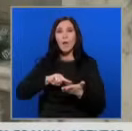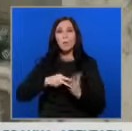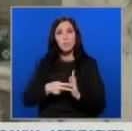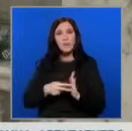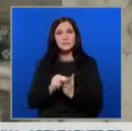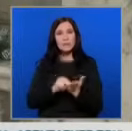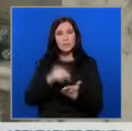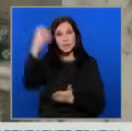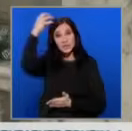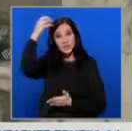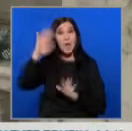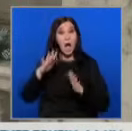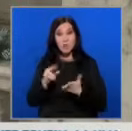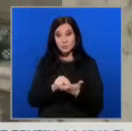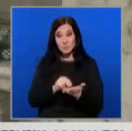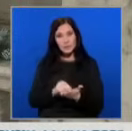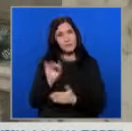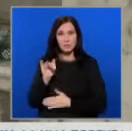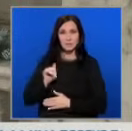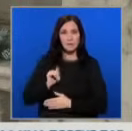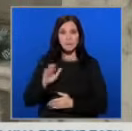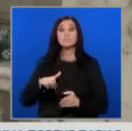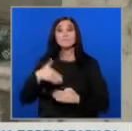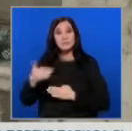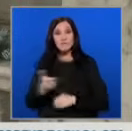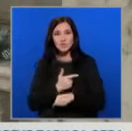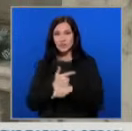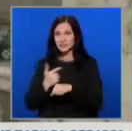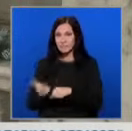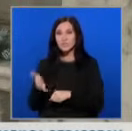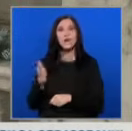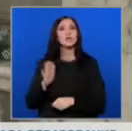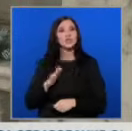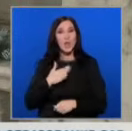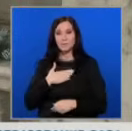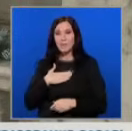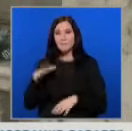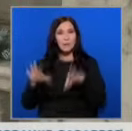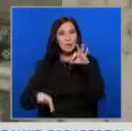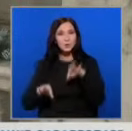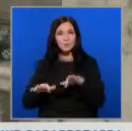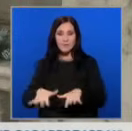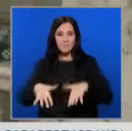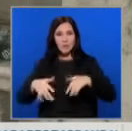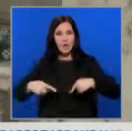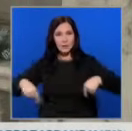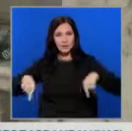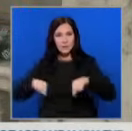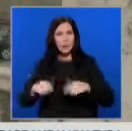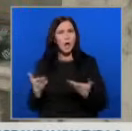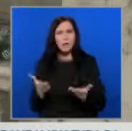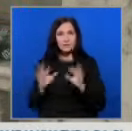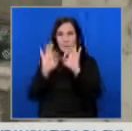държавата и ако разчетите бъдат спазени, още следващата седмица ще мине и гласуването в пленарната зала. Какви